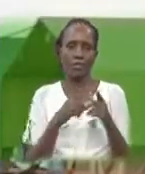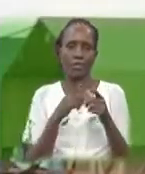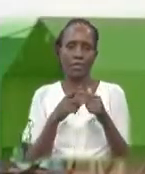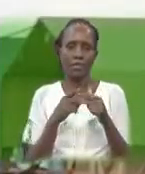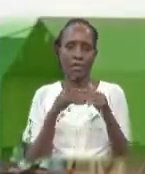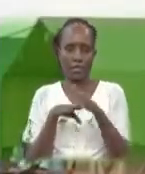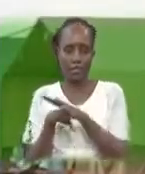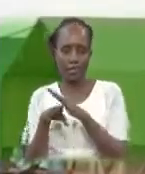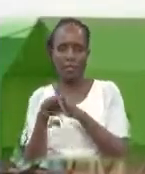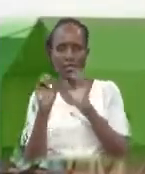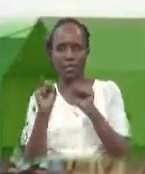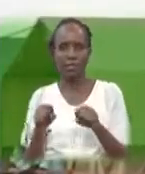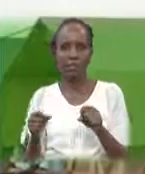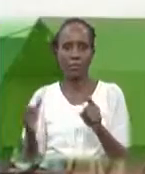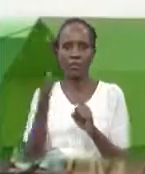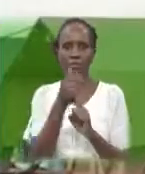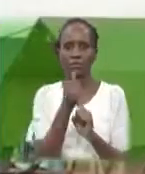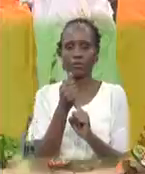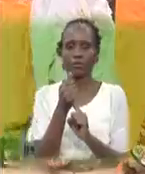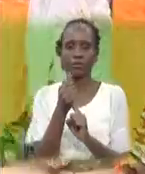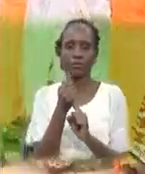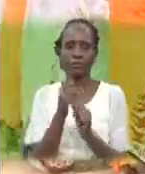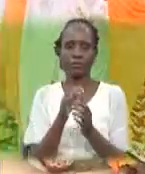roads so that accessibility can be achieved.